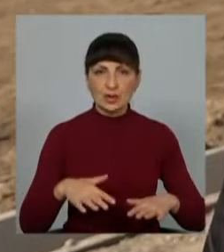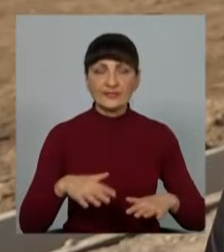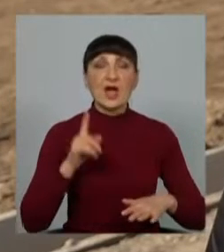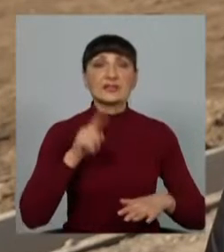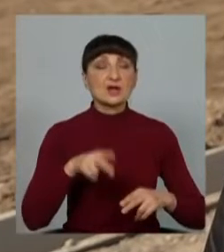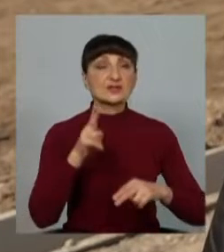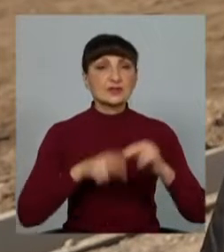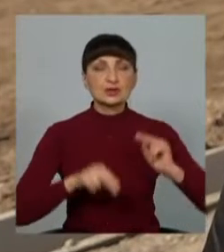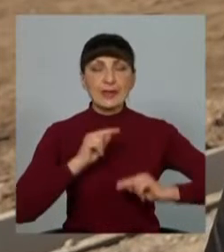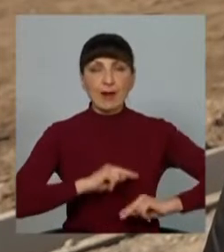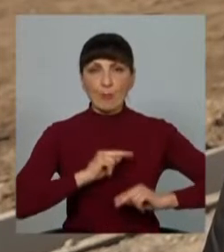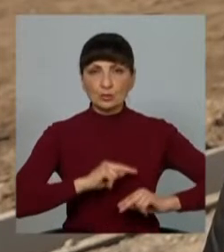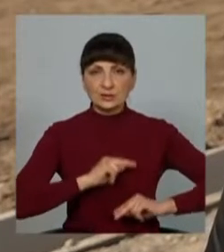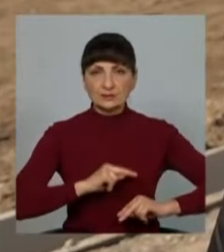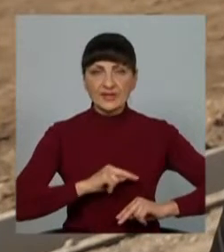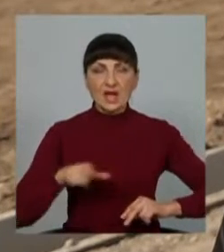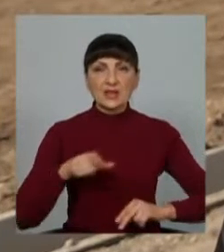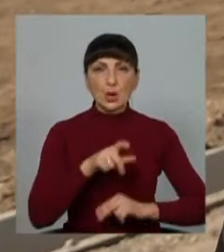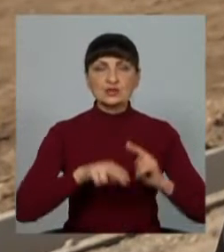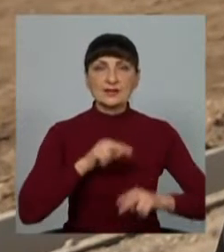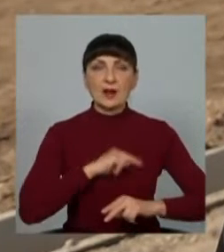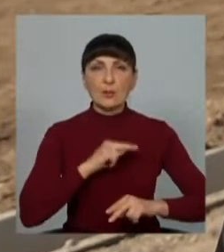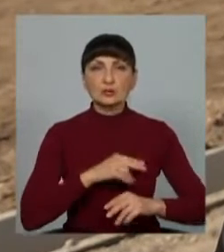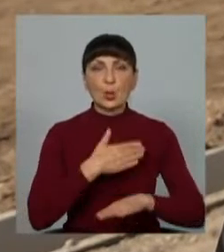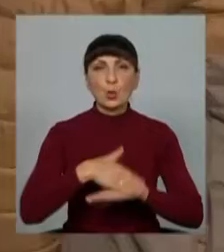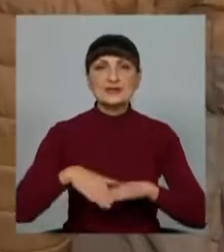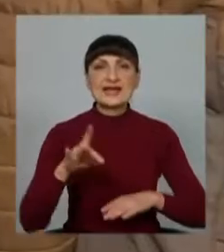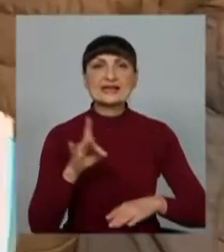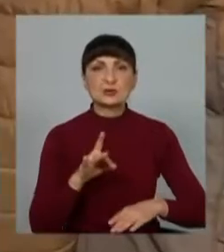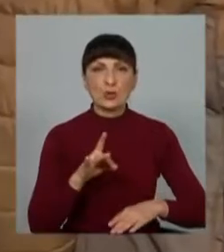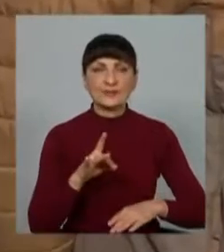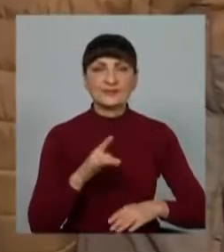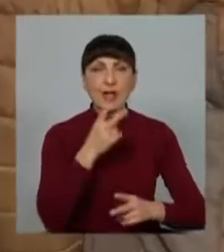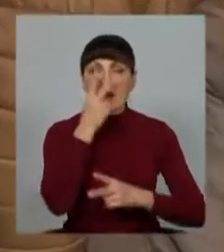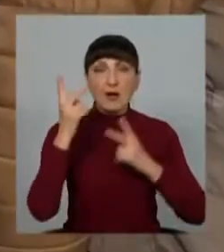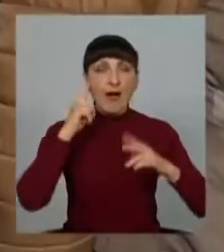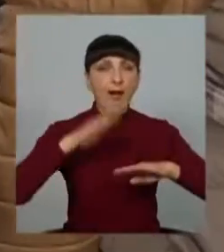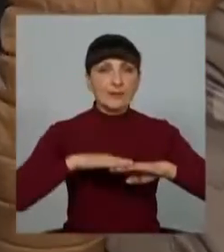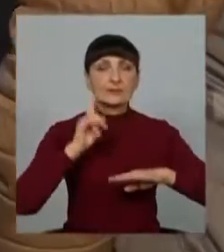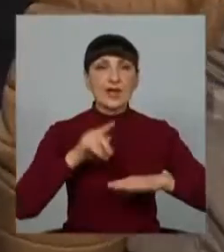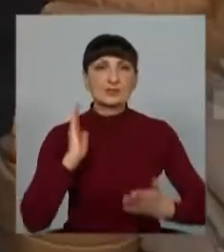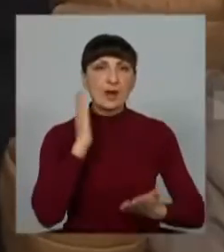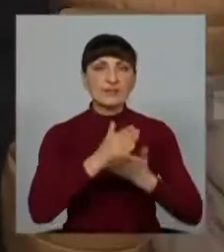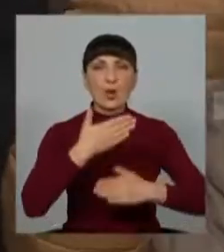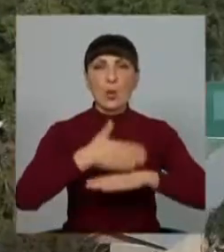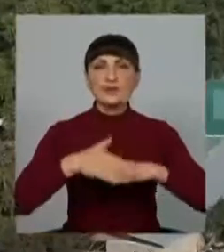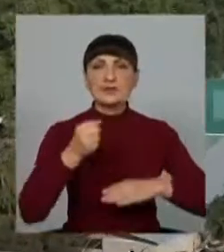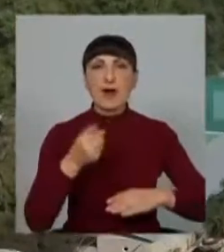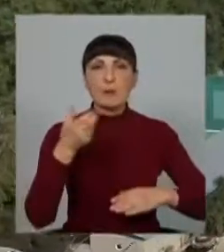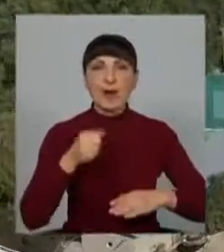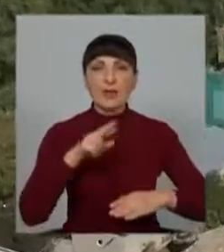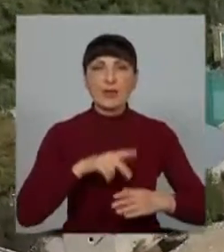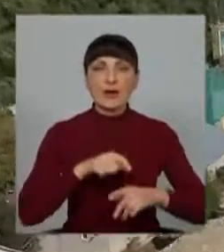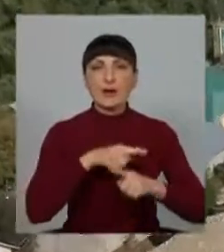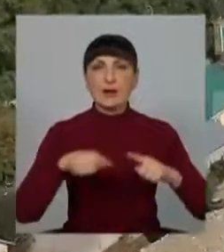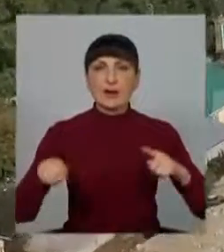Также завершены работы, дорожно-строительные работы по проспекту Рыскулова. Ознакомился Аким с ходом пробивки проспекта Абая